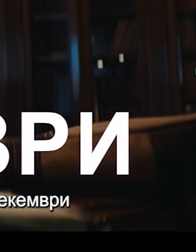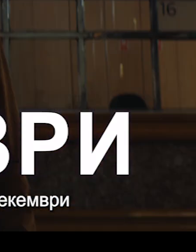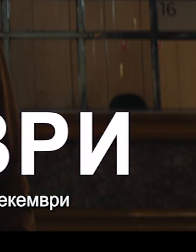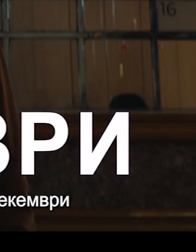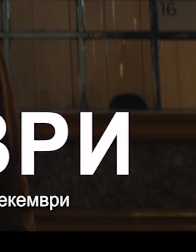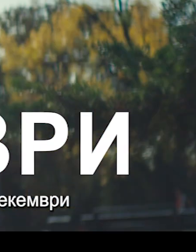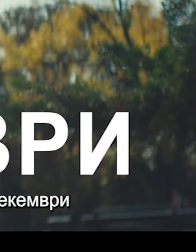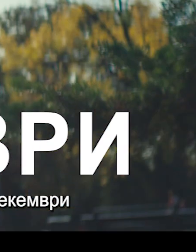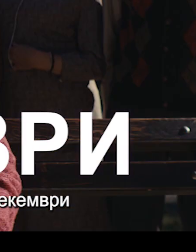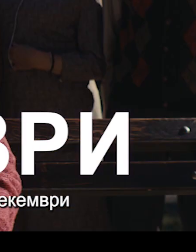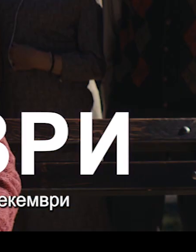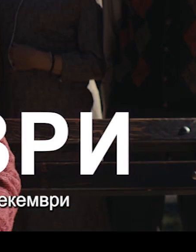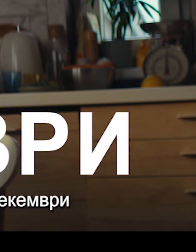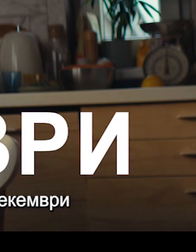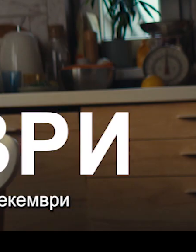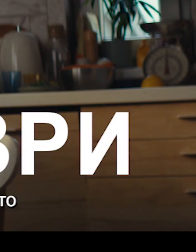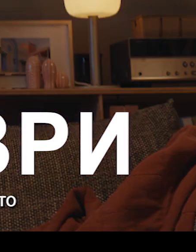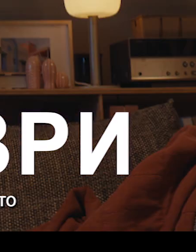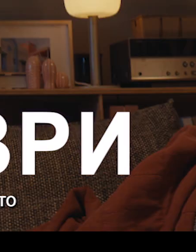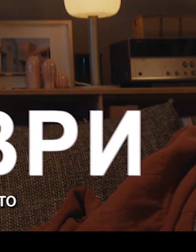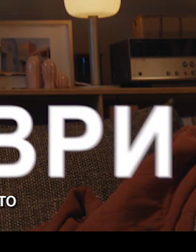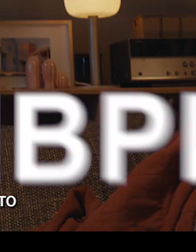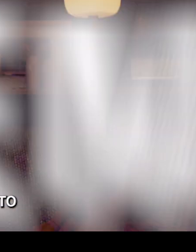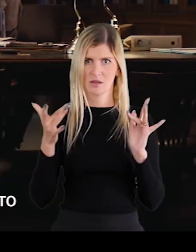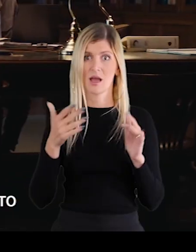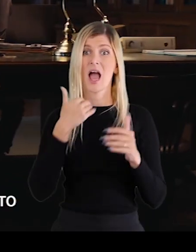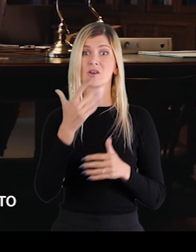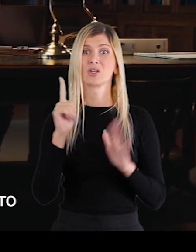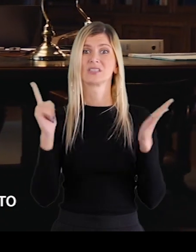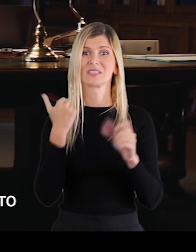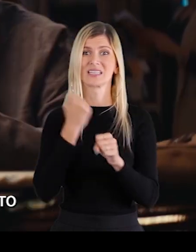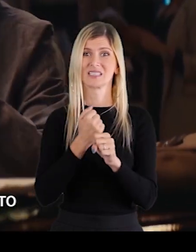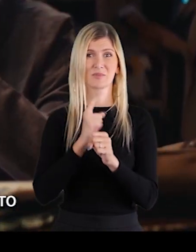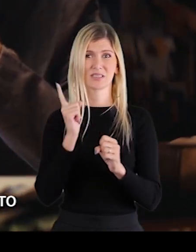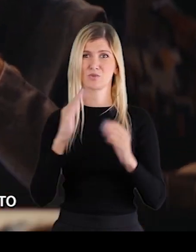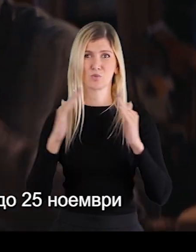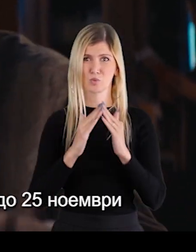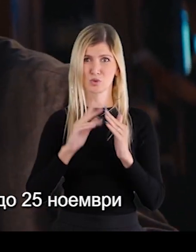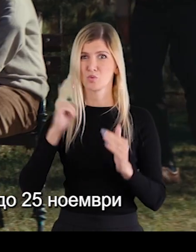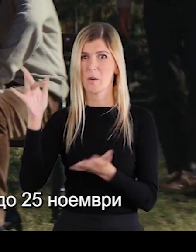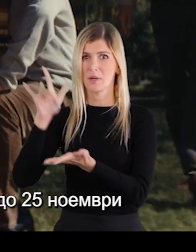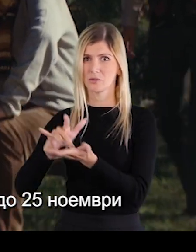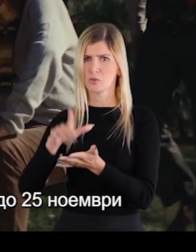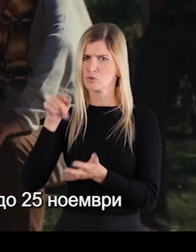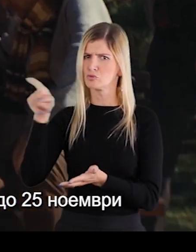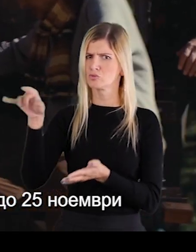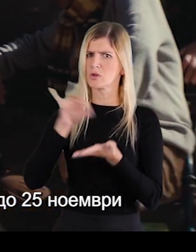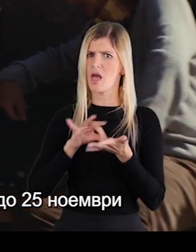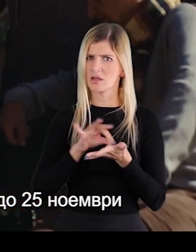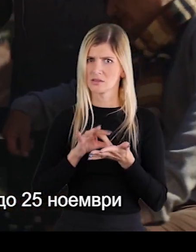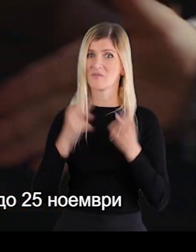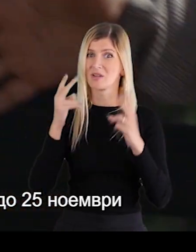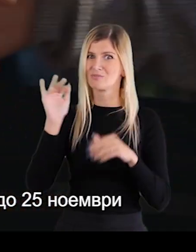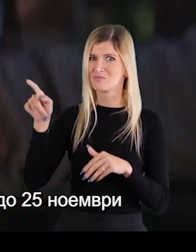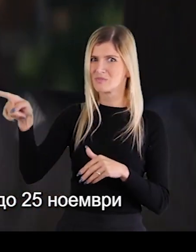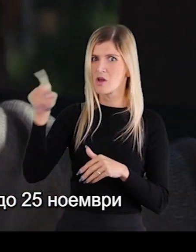Парламентарните избори ќе се одржат на 17 декември. Можете да гласате и во местото во кое ќе престојувате на денот на гласањето. Поднесете барање до општината или градот